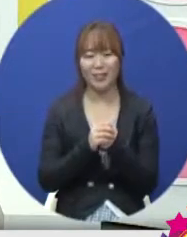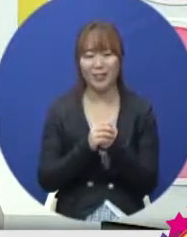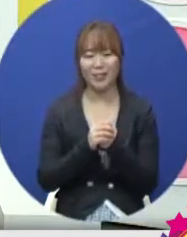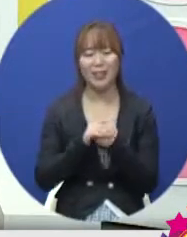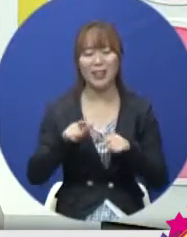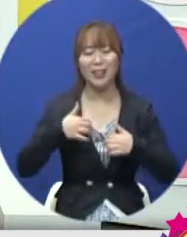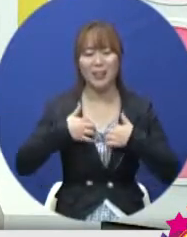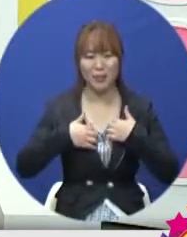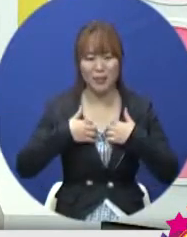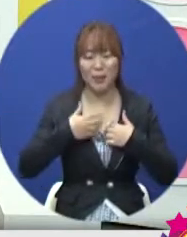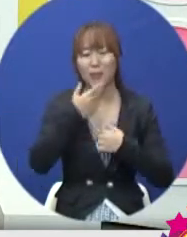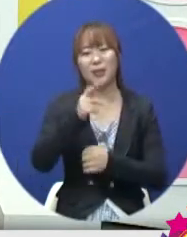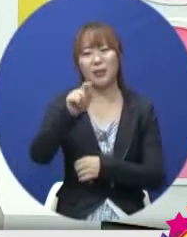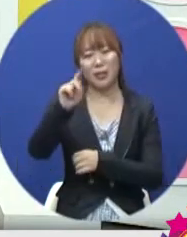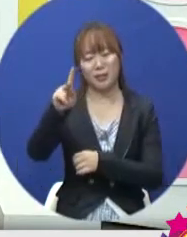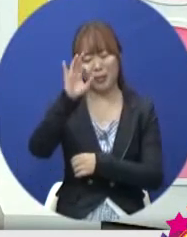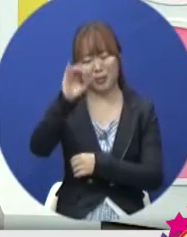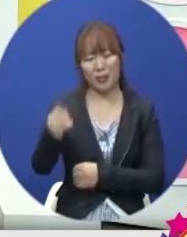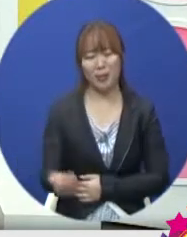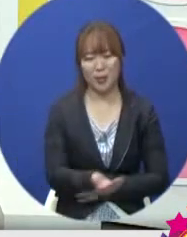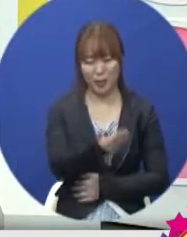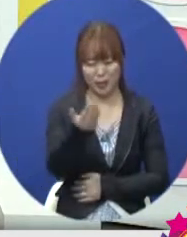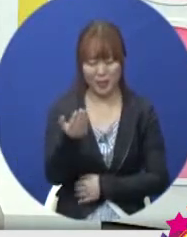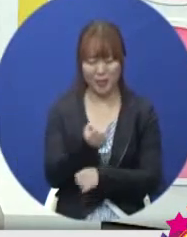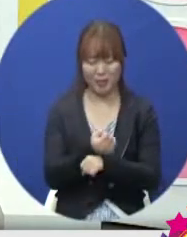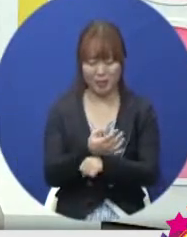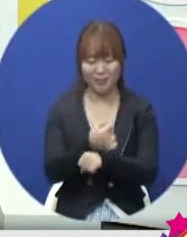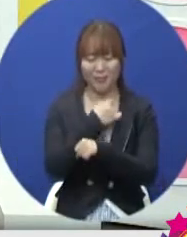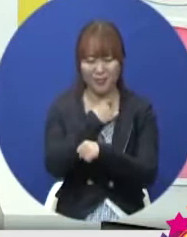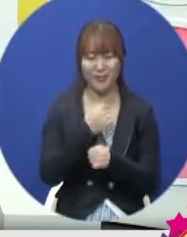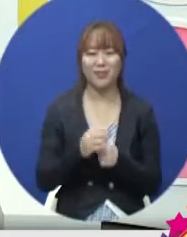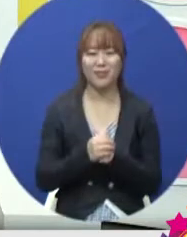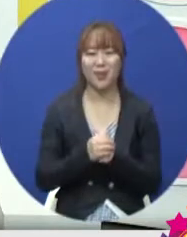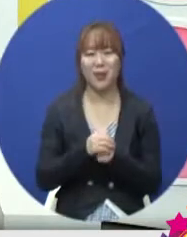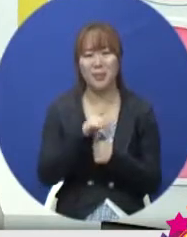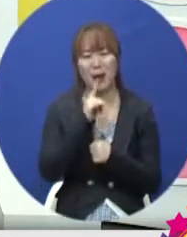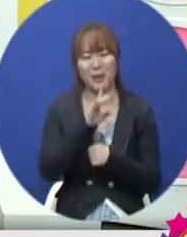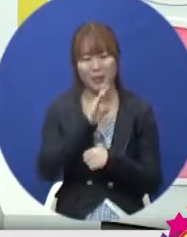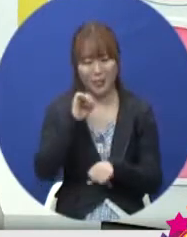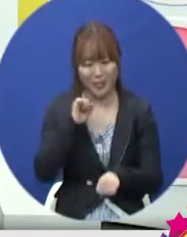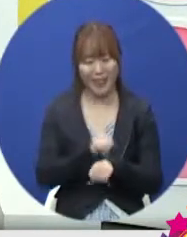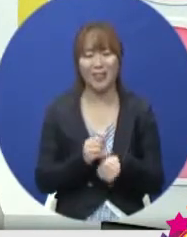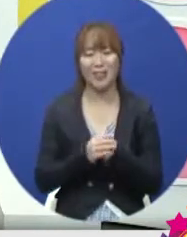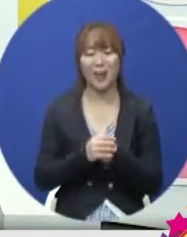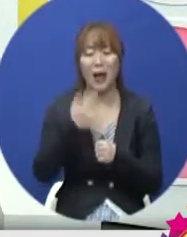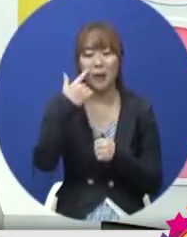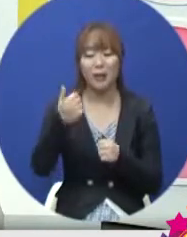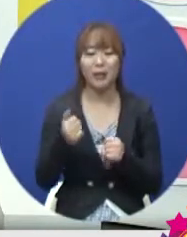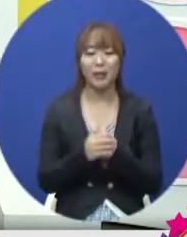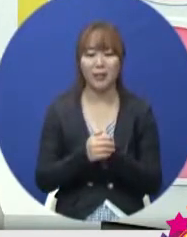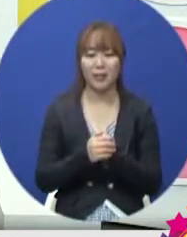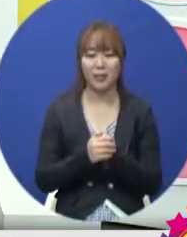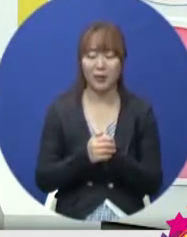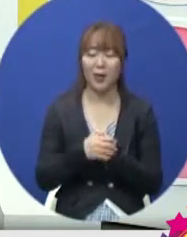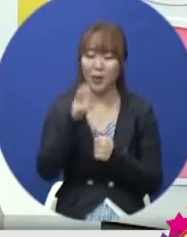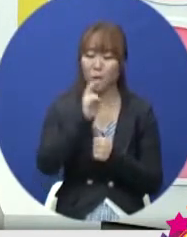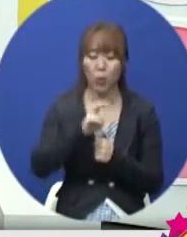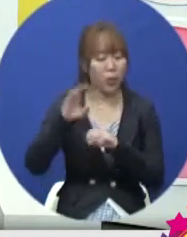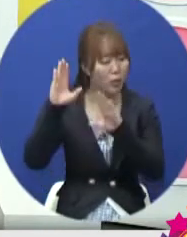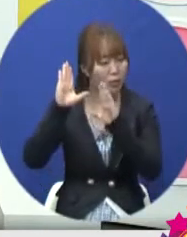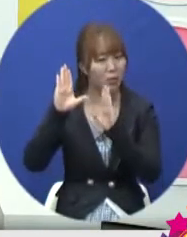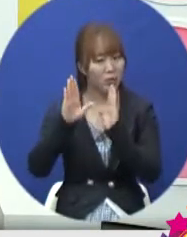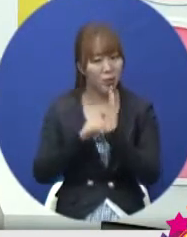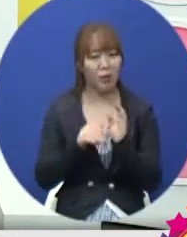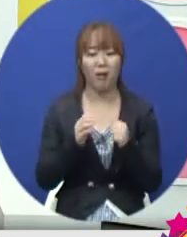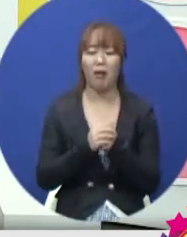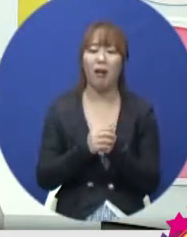이 기쁨은 복지 TV 시청자들한테 돌리겠습니다. 네. 아유, 말씀도 너무 잘해주시고 아버님. 너무, 예. 예, 노래 들으면서